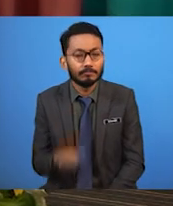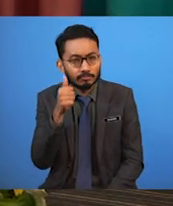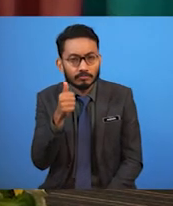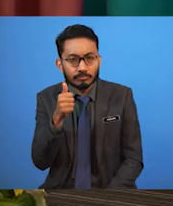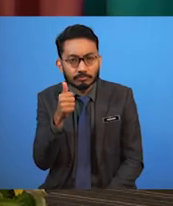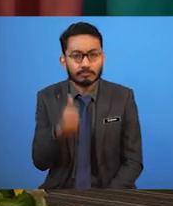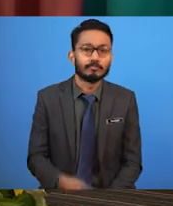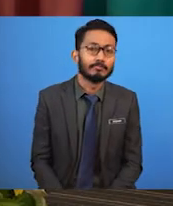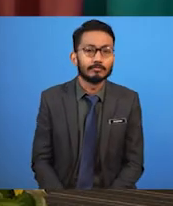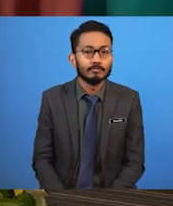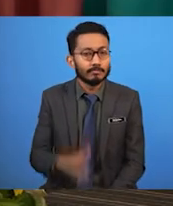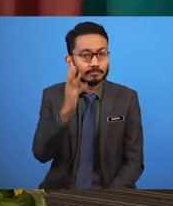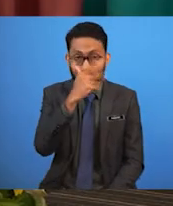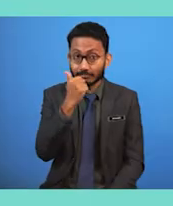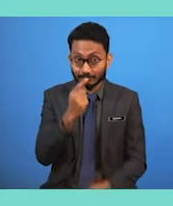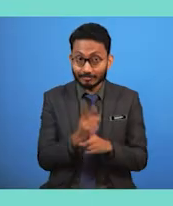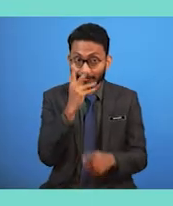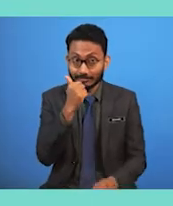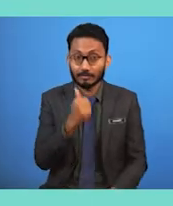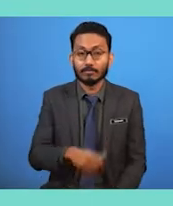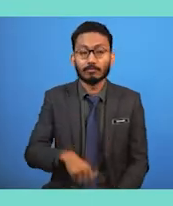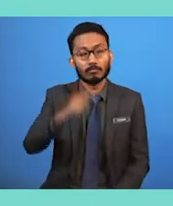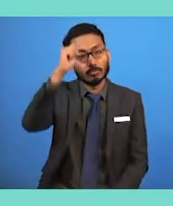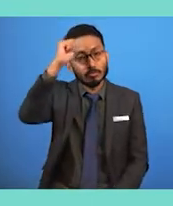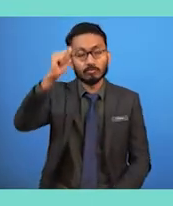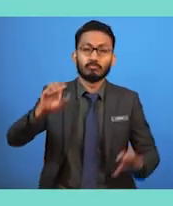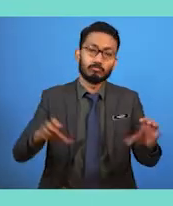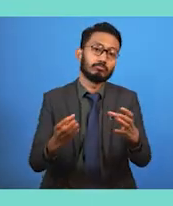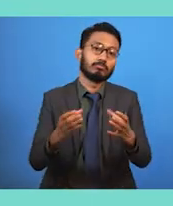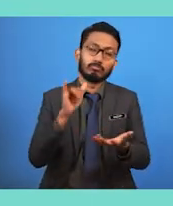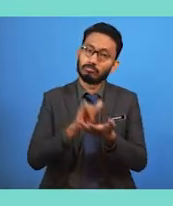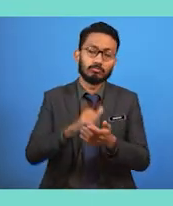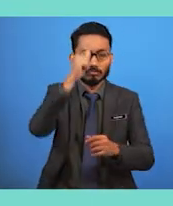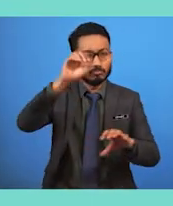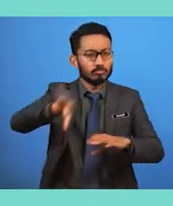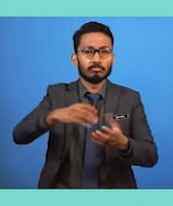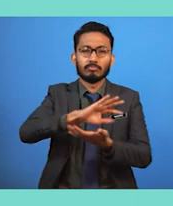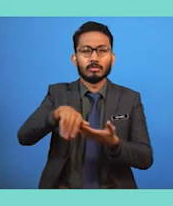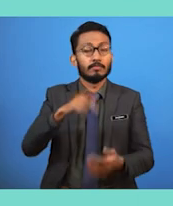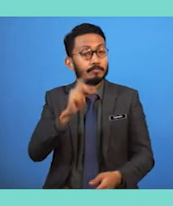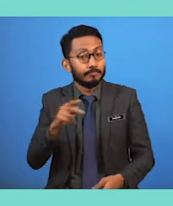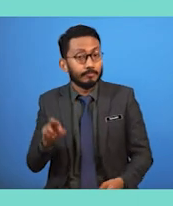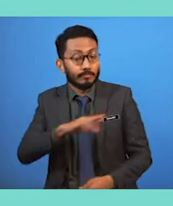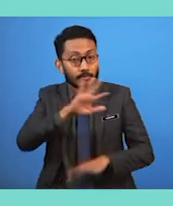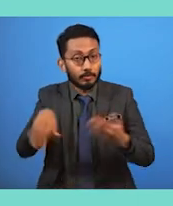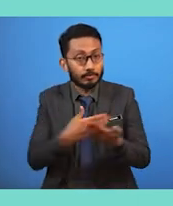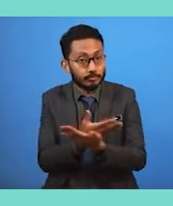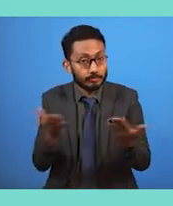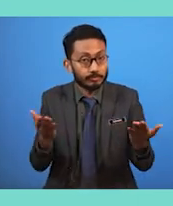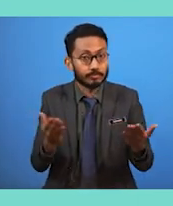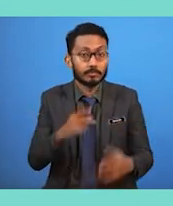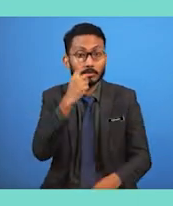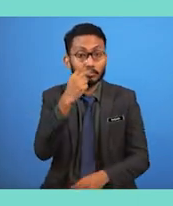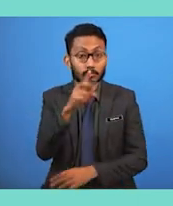sungguh ciptaan Allah Subhanahuwataala. Baiklah para pelajar sekalian, mari kita kenali pula